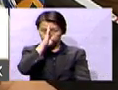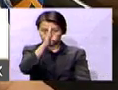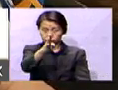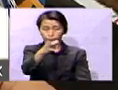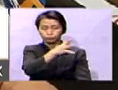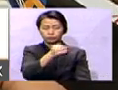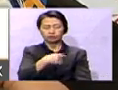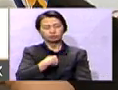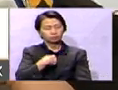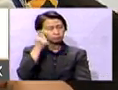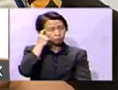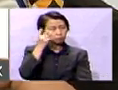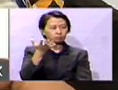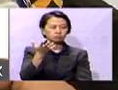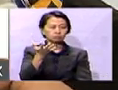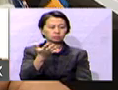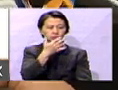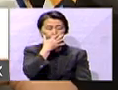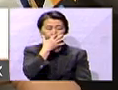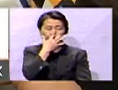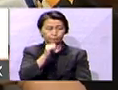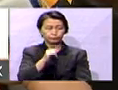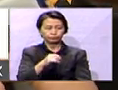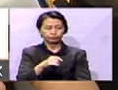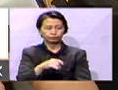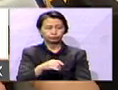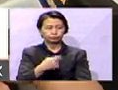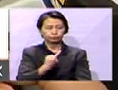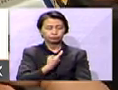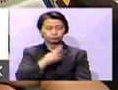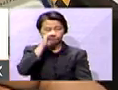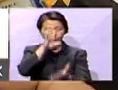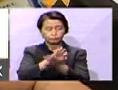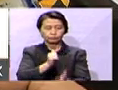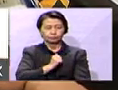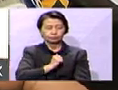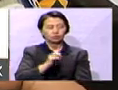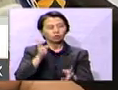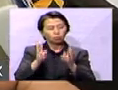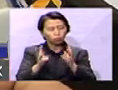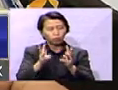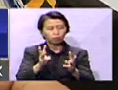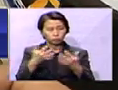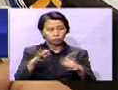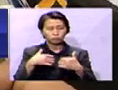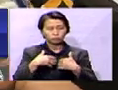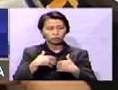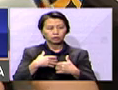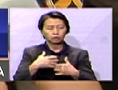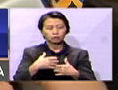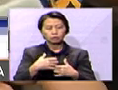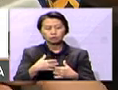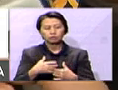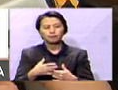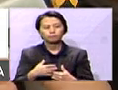saya just cool down myself. Walaupun ada tinggal last shot pun